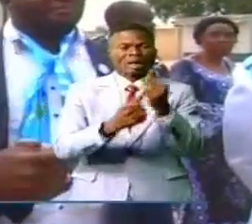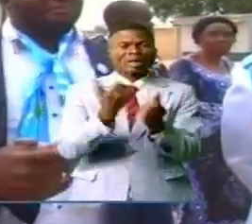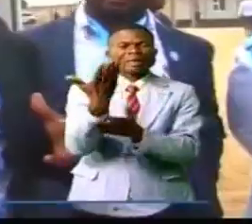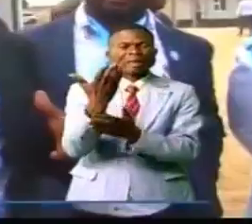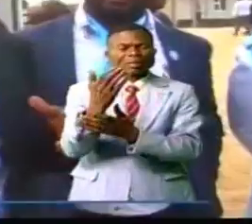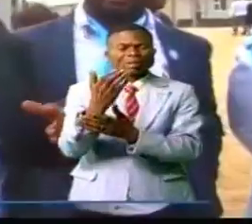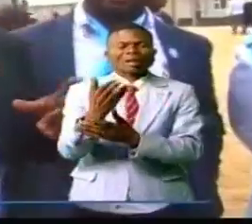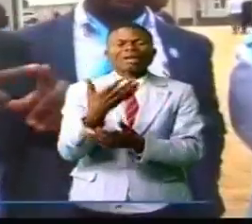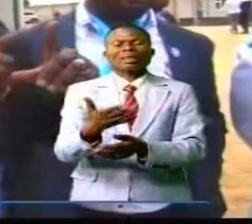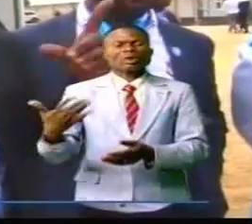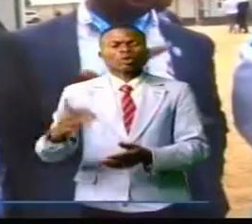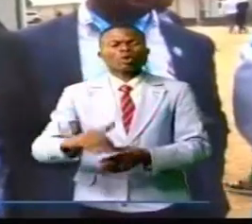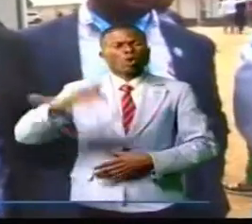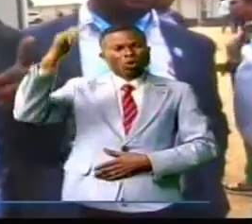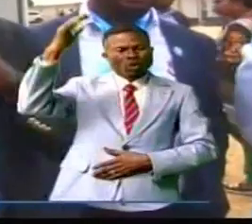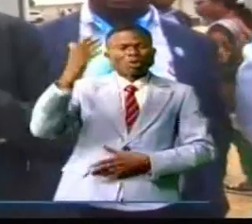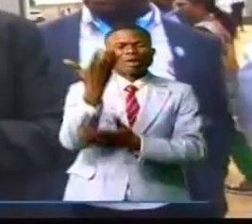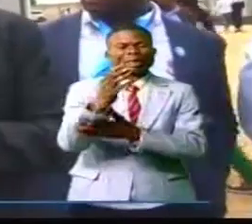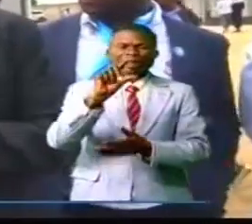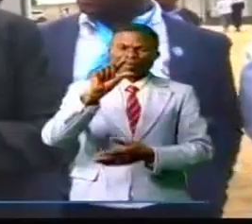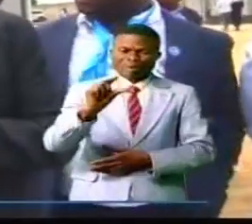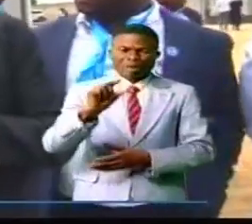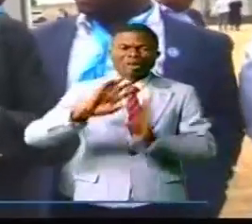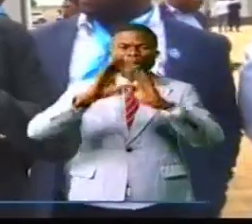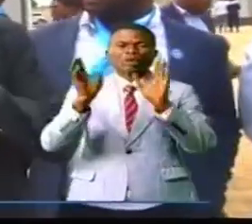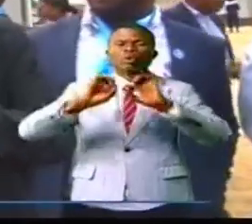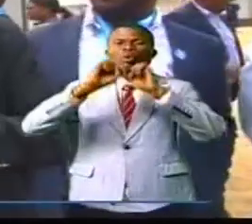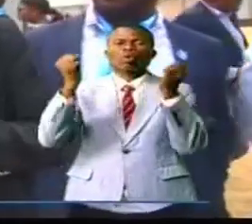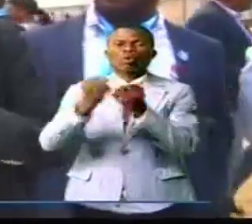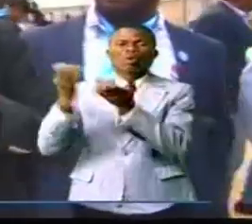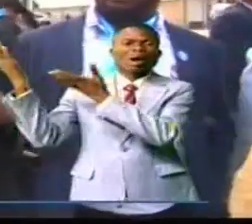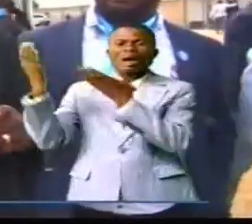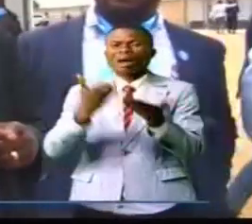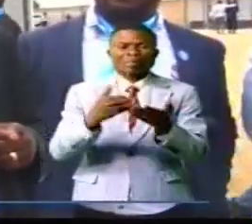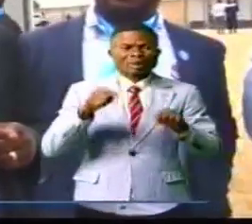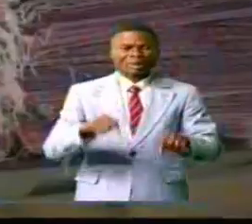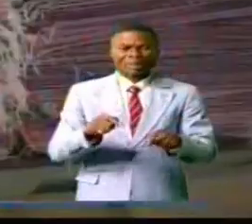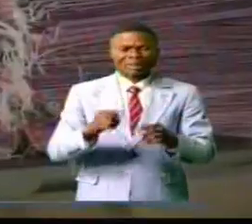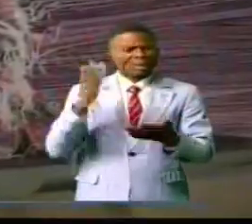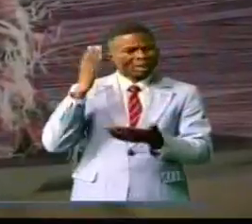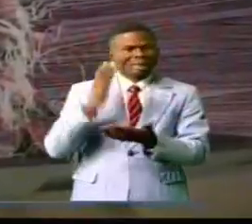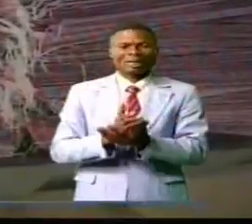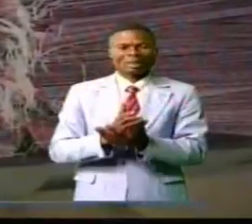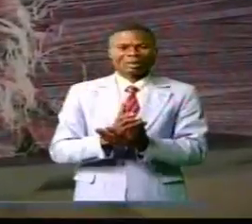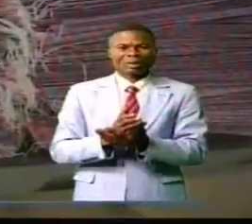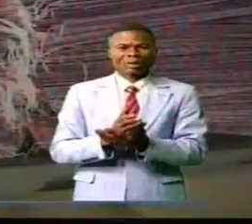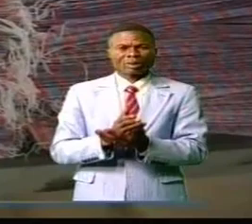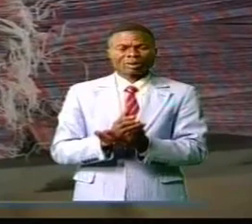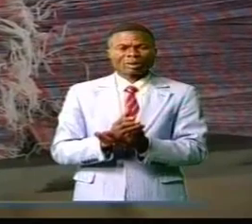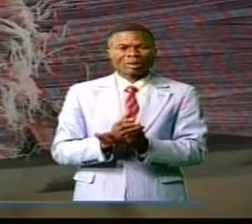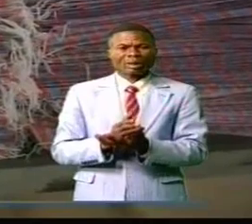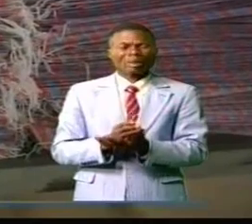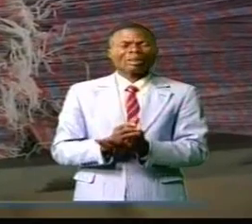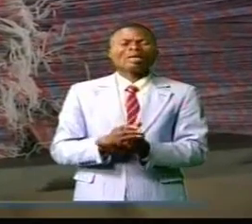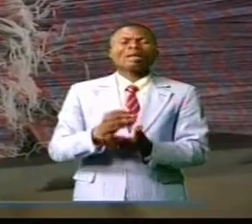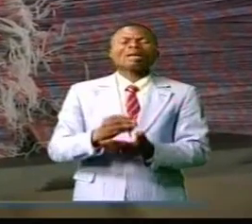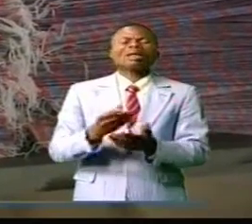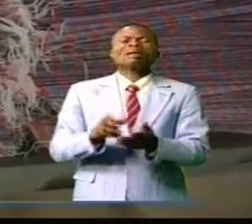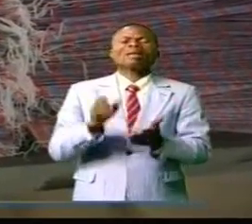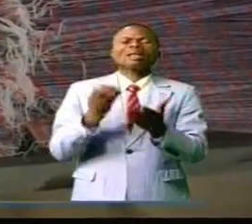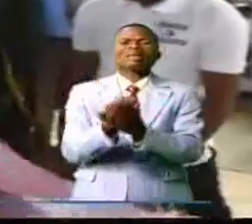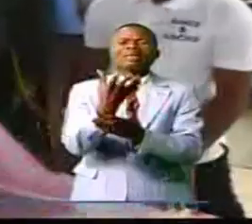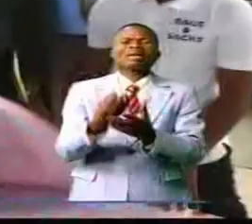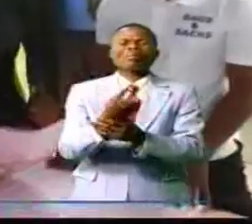à la demande. Mais que toutes les entreprises importaient leurs emballages de l'extérieur et que ça faisait des milliers de dollars